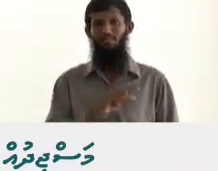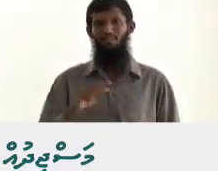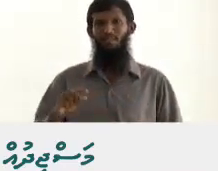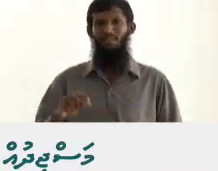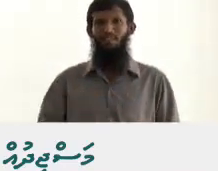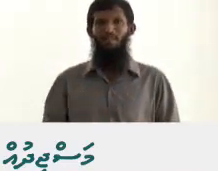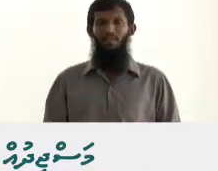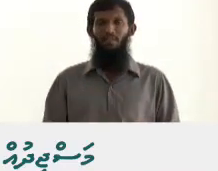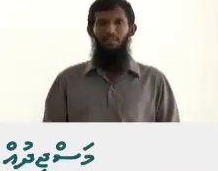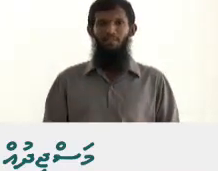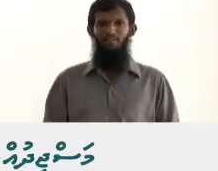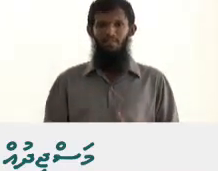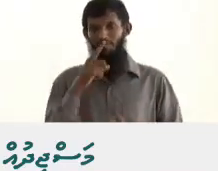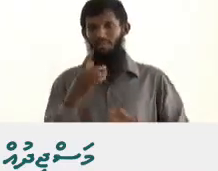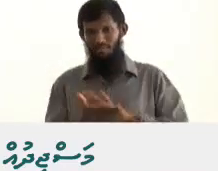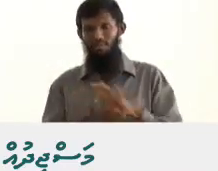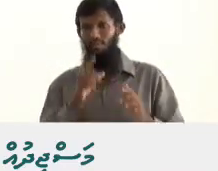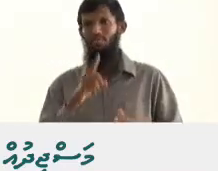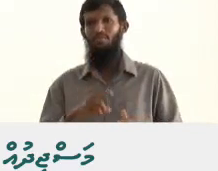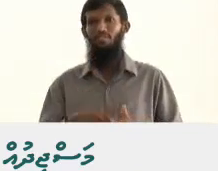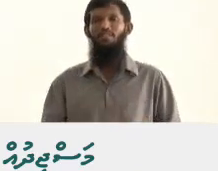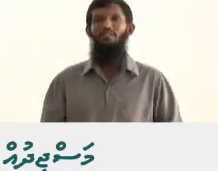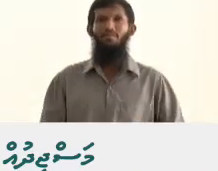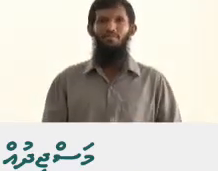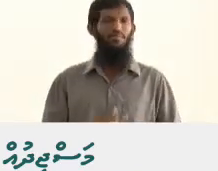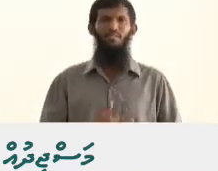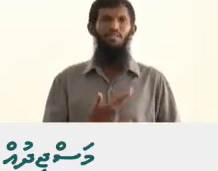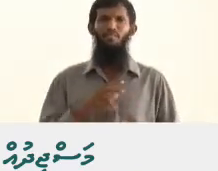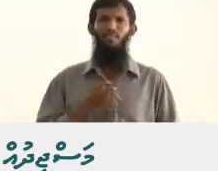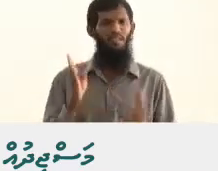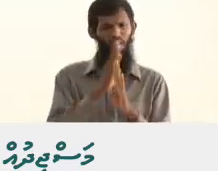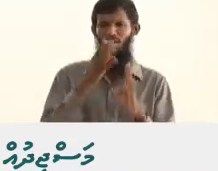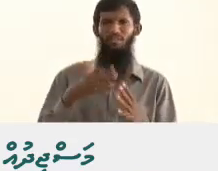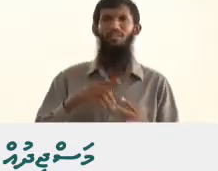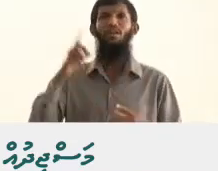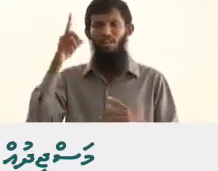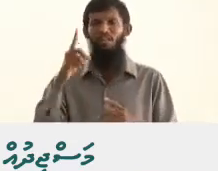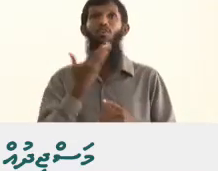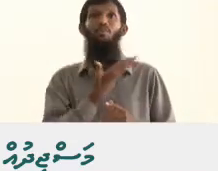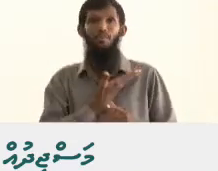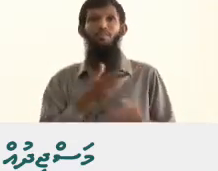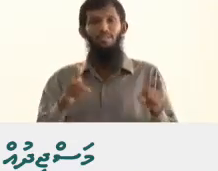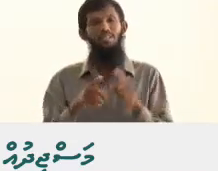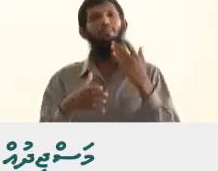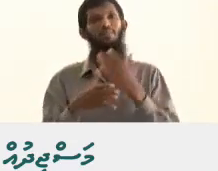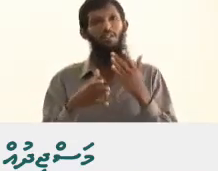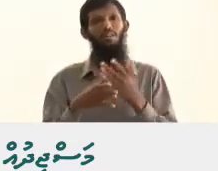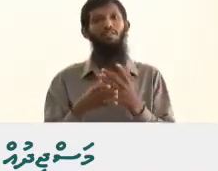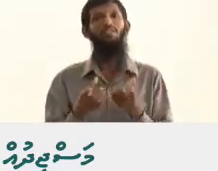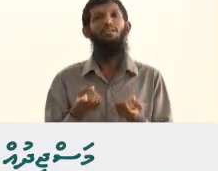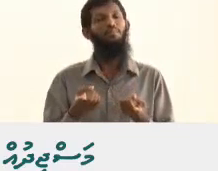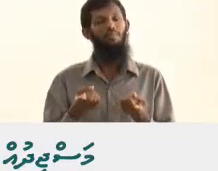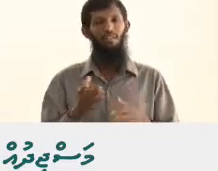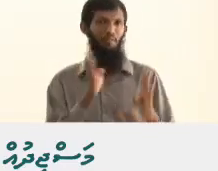ila qadarillahi manai ahuramen mi filani allahu ge niyafulum ebahi